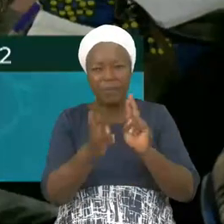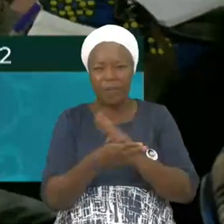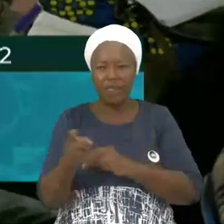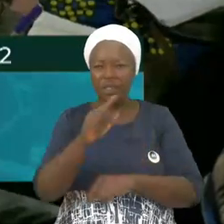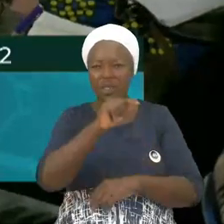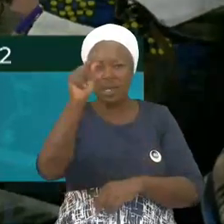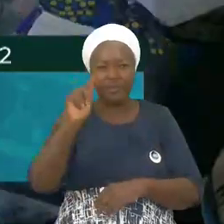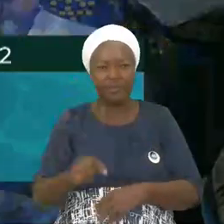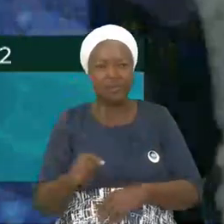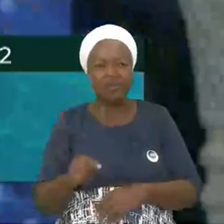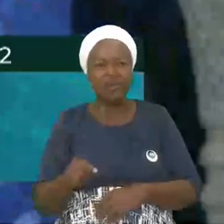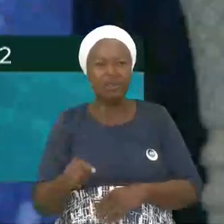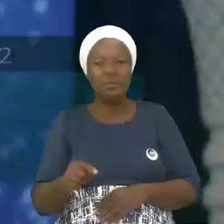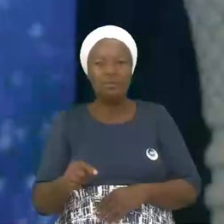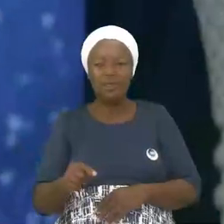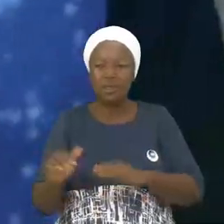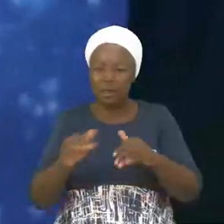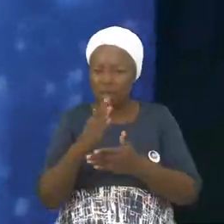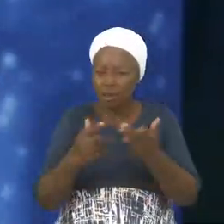Verset 19.